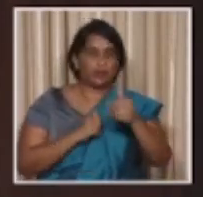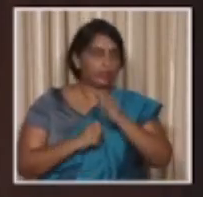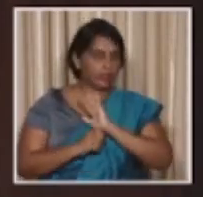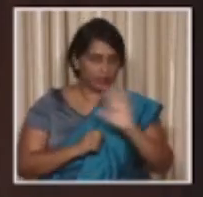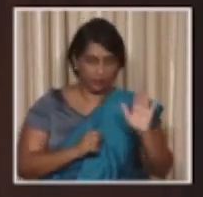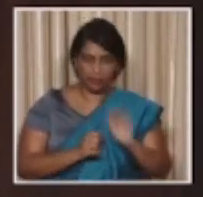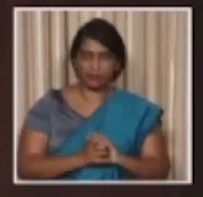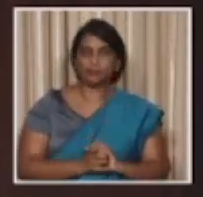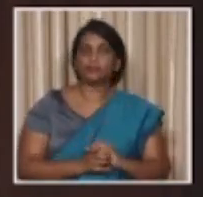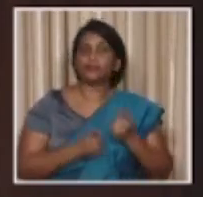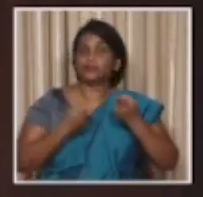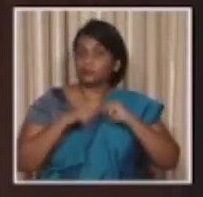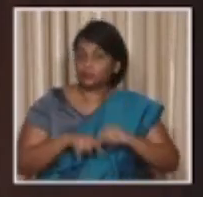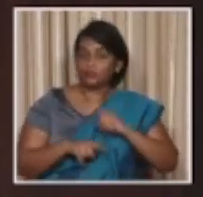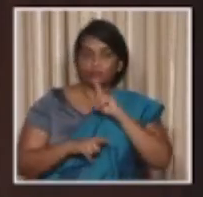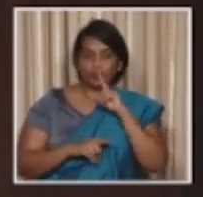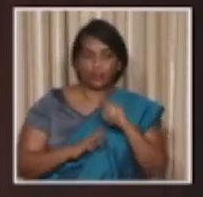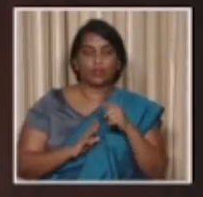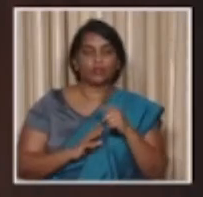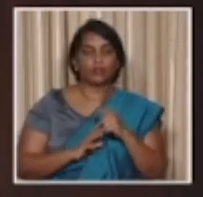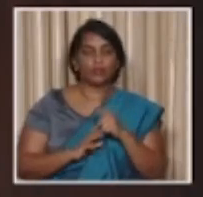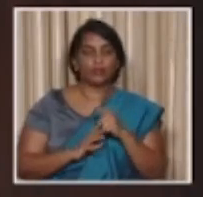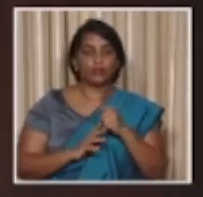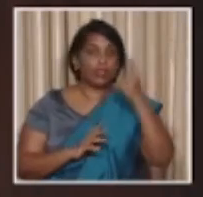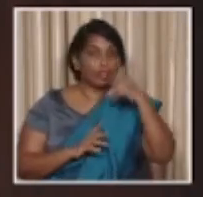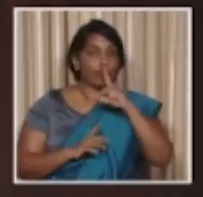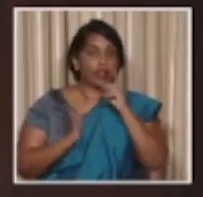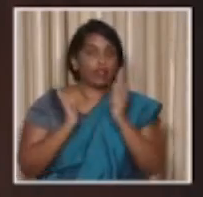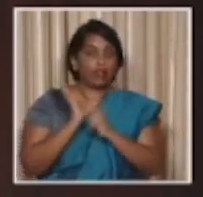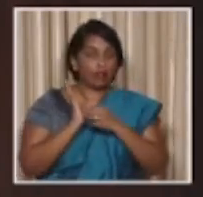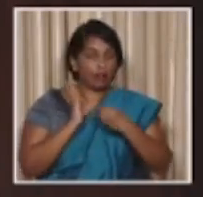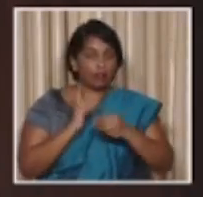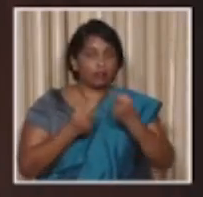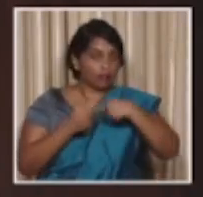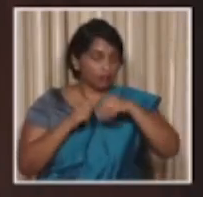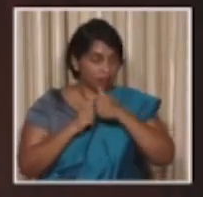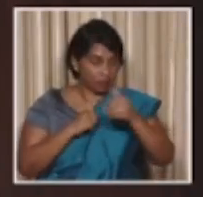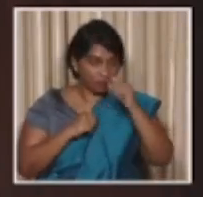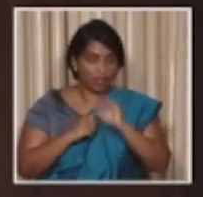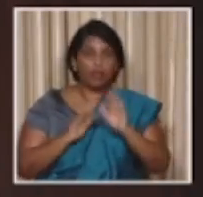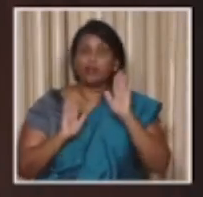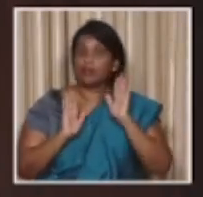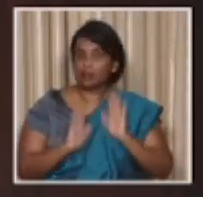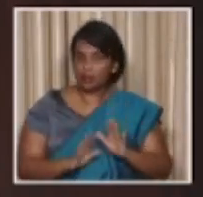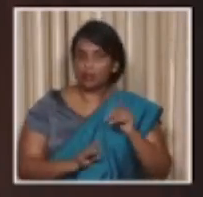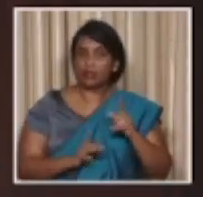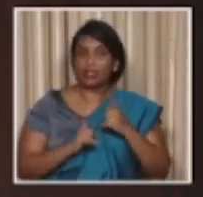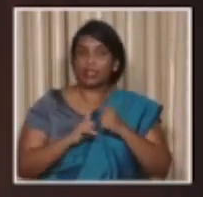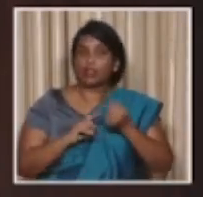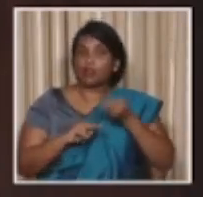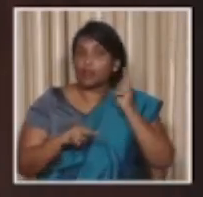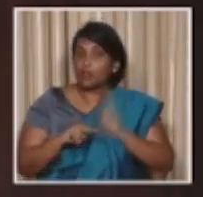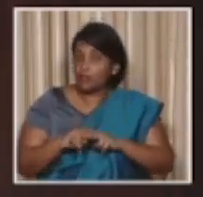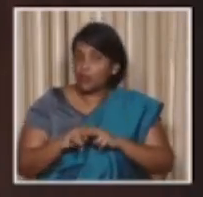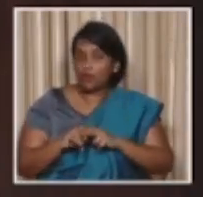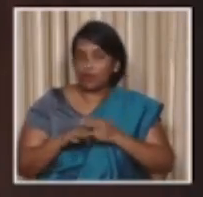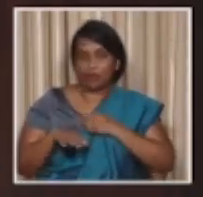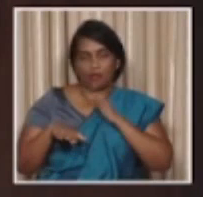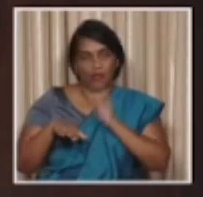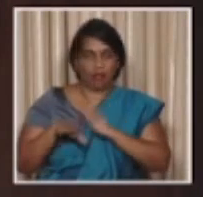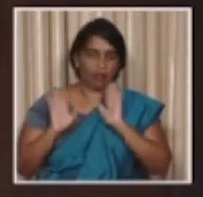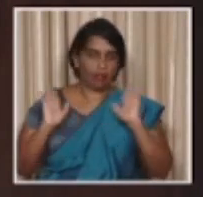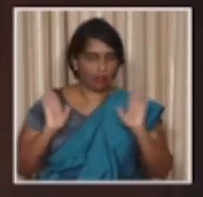කියලා ඊළාට කිව්වා දෙවන් දෙවනෝ කිව්වා නාය ප්‍රතිවෝධගත කරනවා හැබැයි අර්ථසාධක කර්මවලට අද තියන්නේ නැහැ